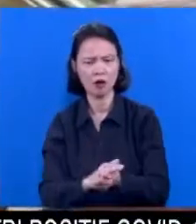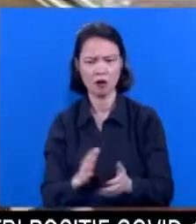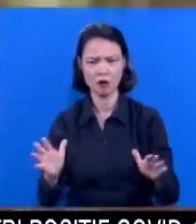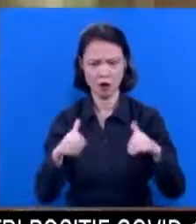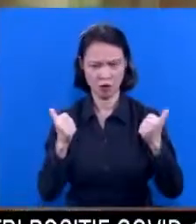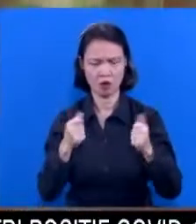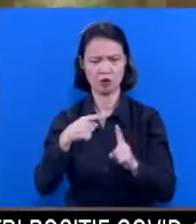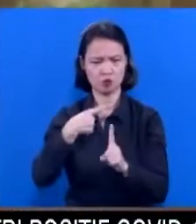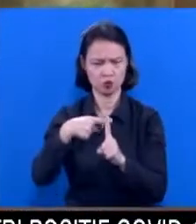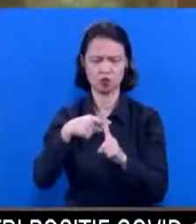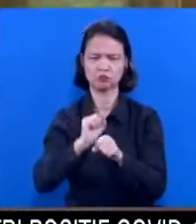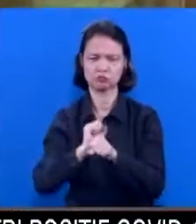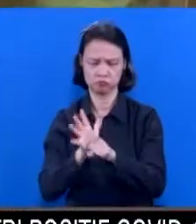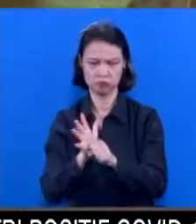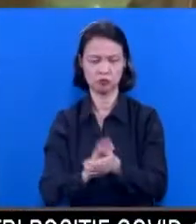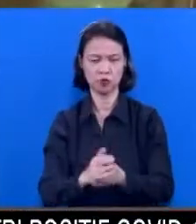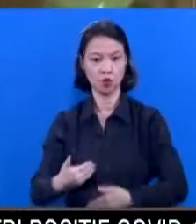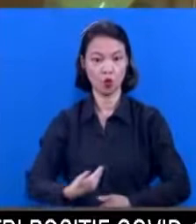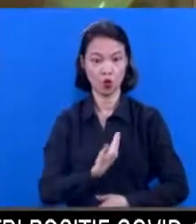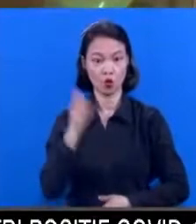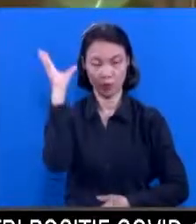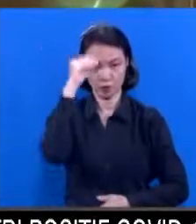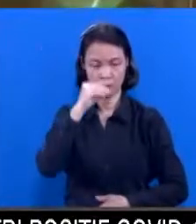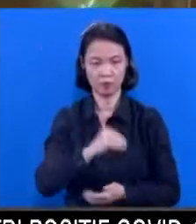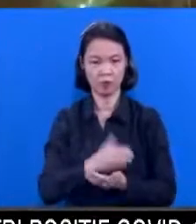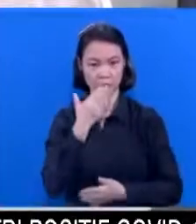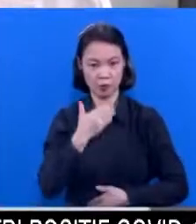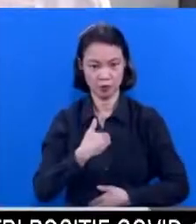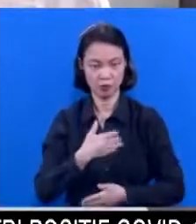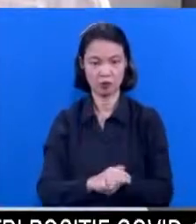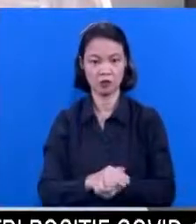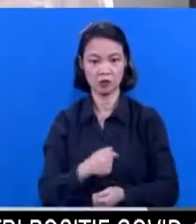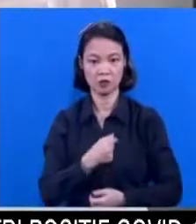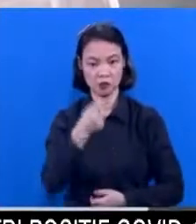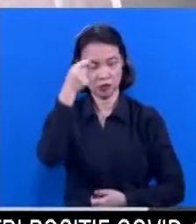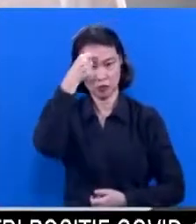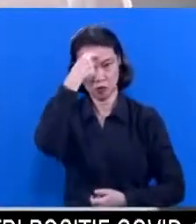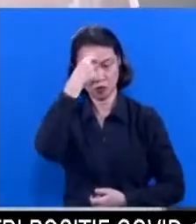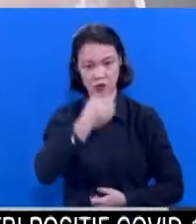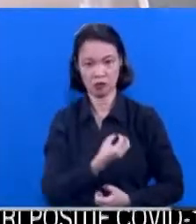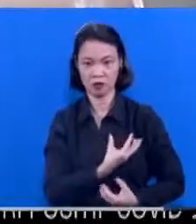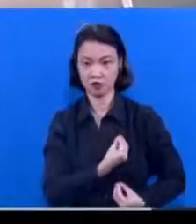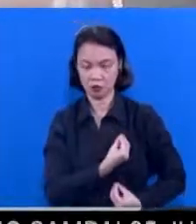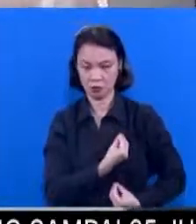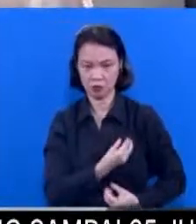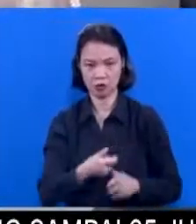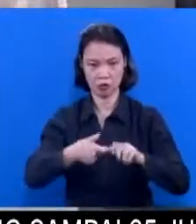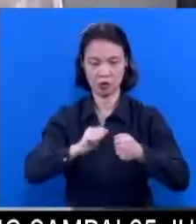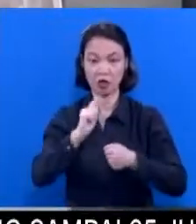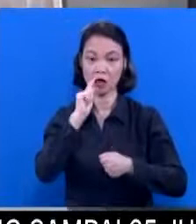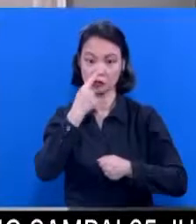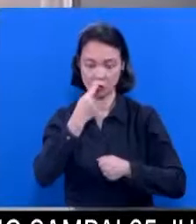positif COVID-19. Korban diketahui memiliki riwayat penyakit jantung dan pernah dilakukan tes antigen dengan hasil